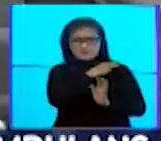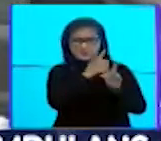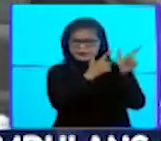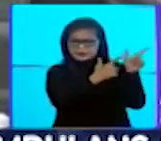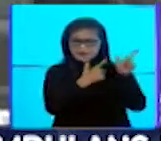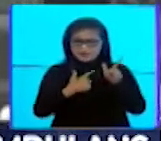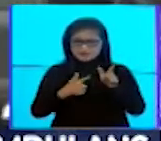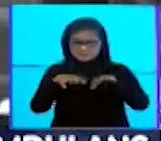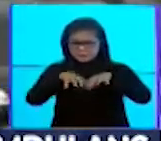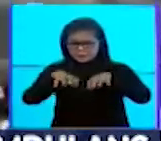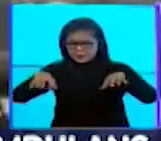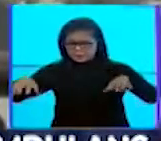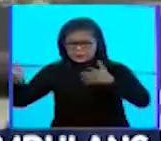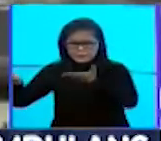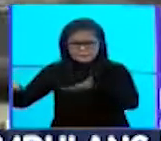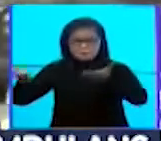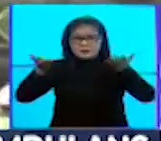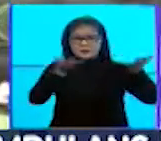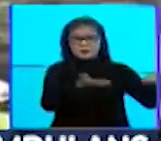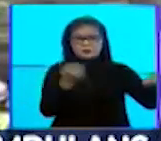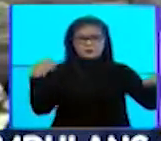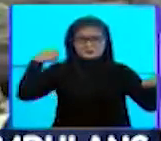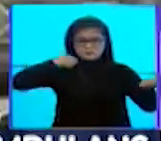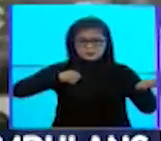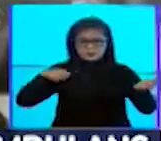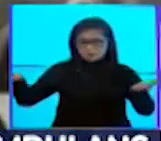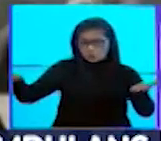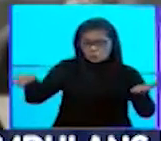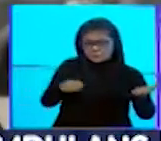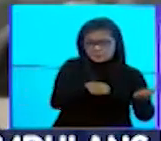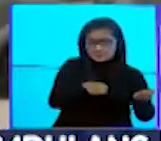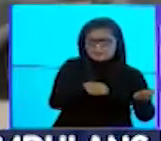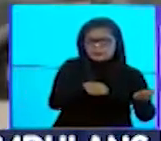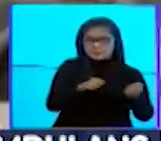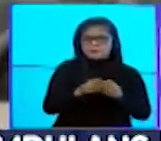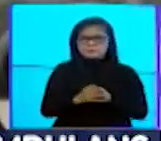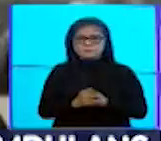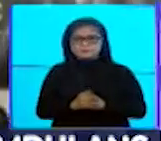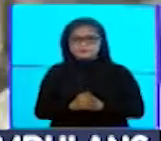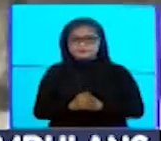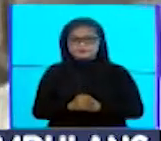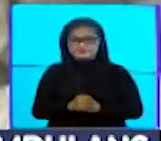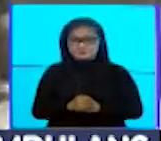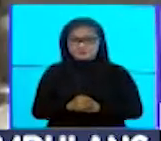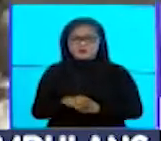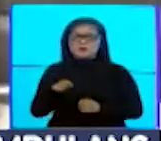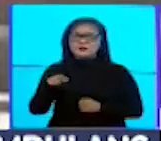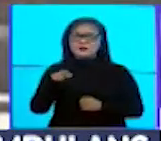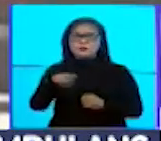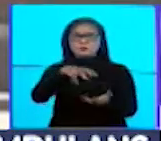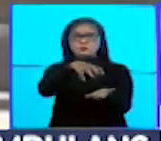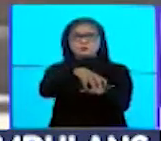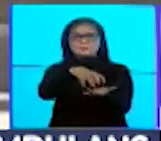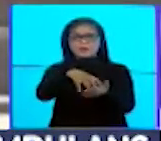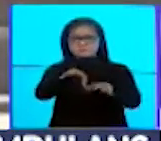sejumlah barang dalam kardus, tas, serta koper dari KRI Dr. Suharto 990 yang menjadi markas komando pencarian